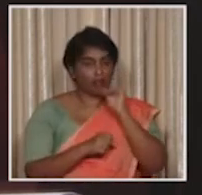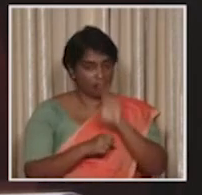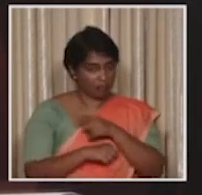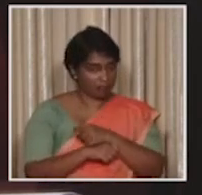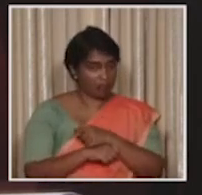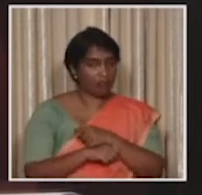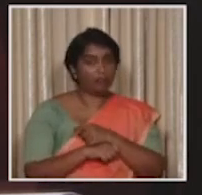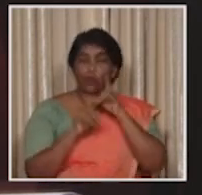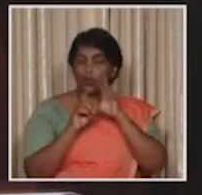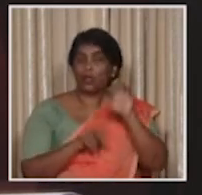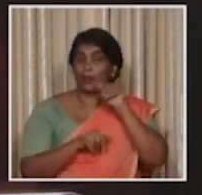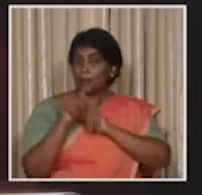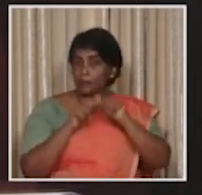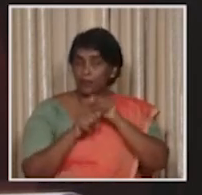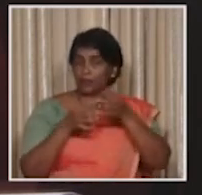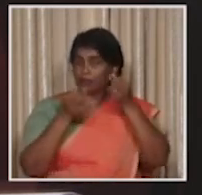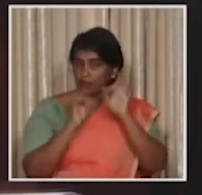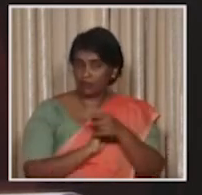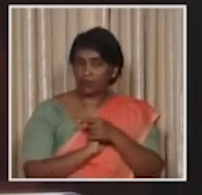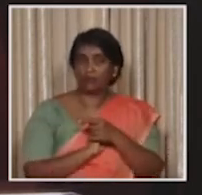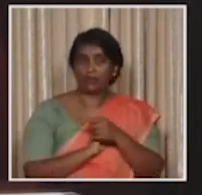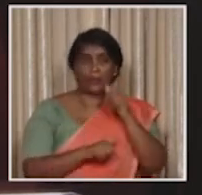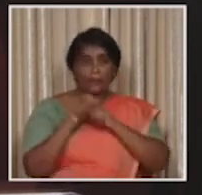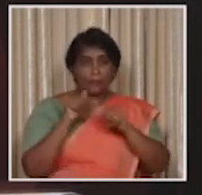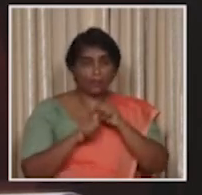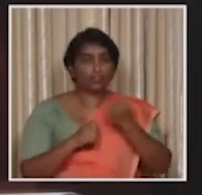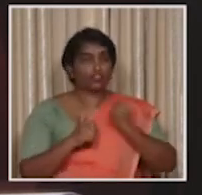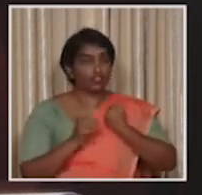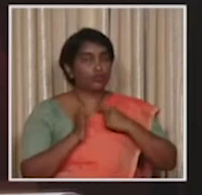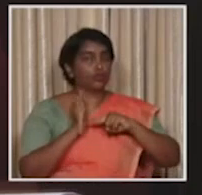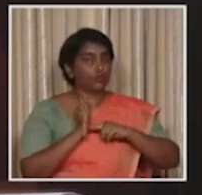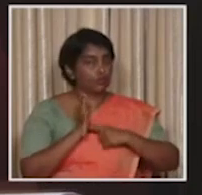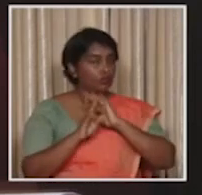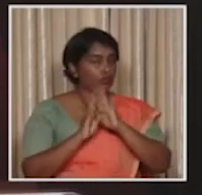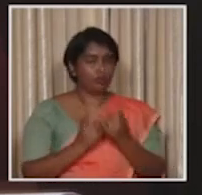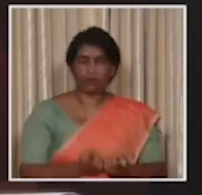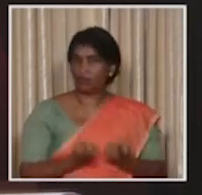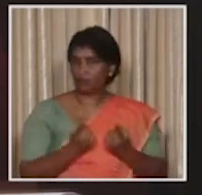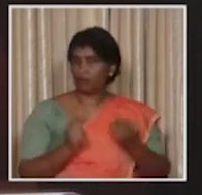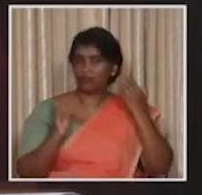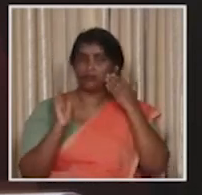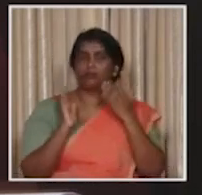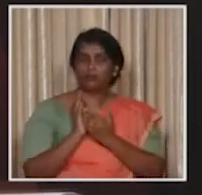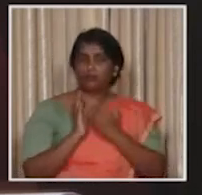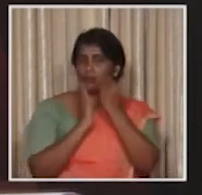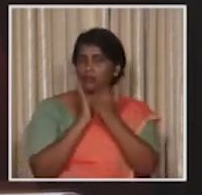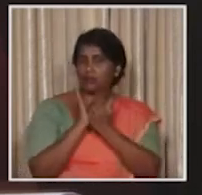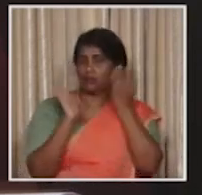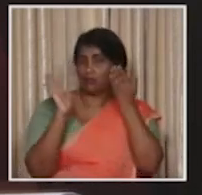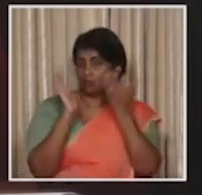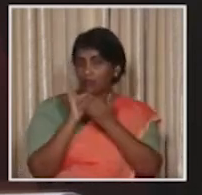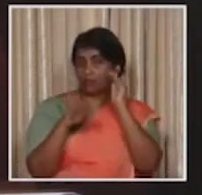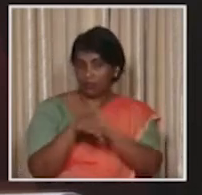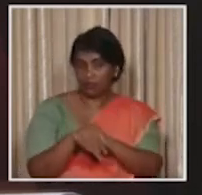කරන්නේ මෙම ඖෂධවල ප්‍රමිතිය, ඖෂධ හා වෛද්‍ය උපකරණවල හිඟය සම්බන්ධයෙන් කරුණු හෙළිදරව් කරනු